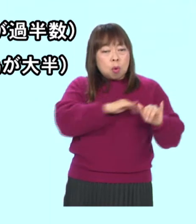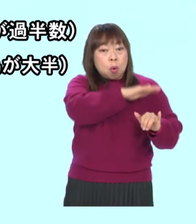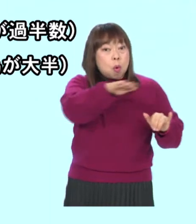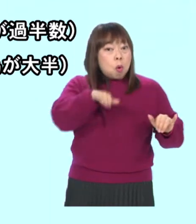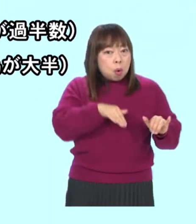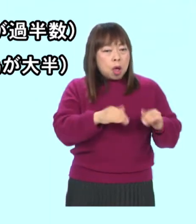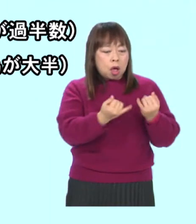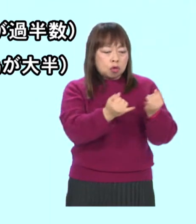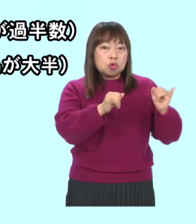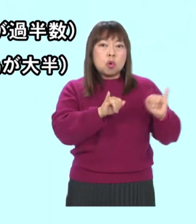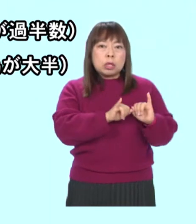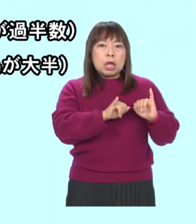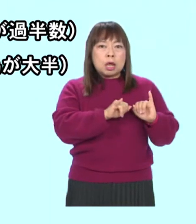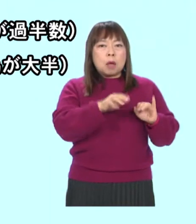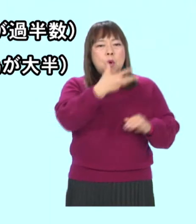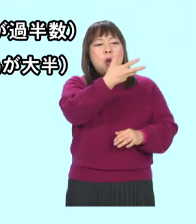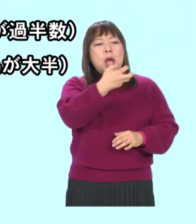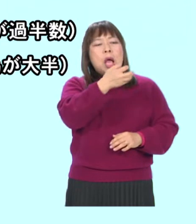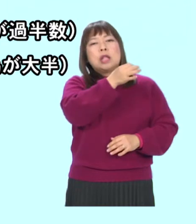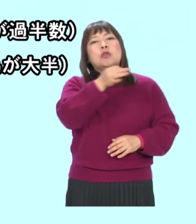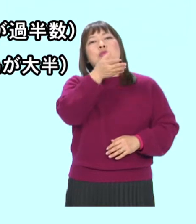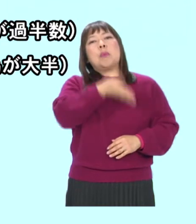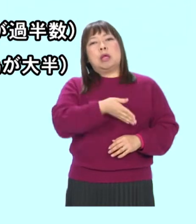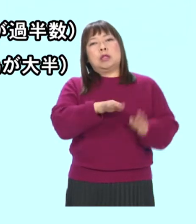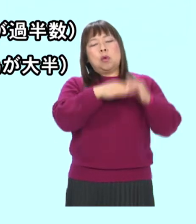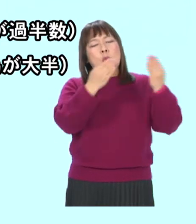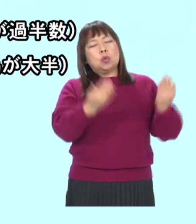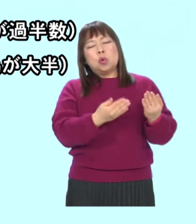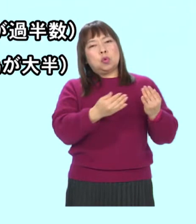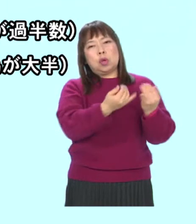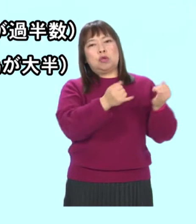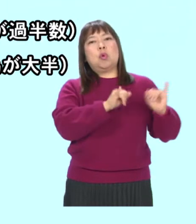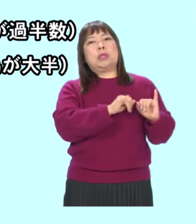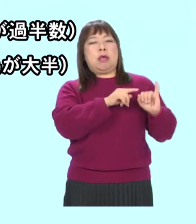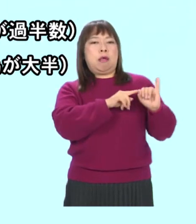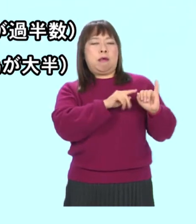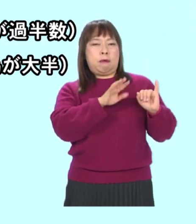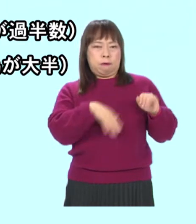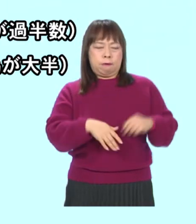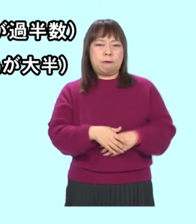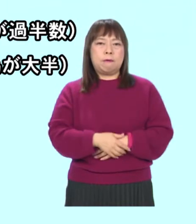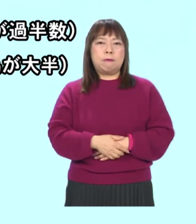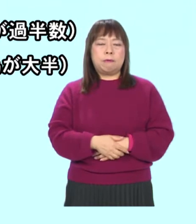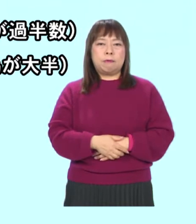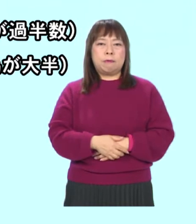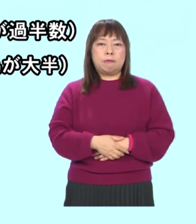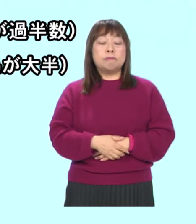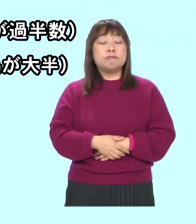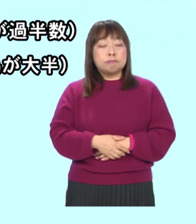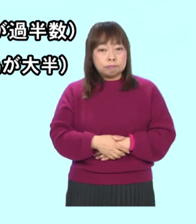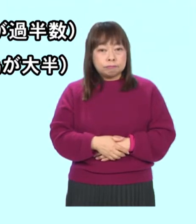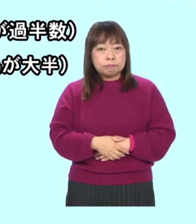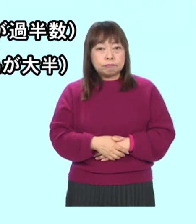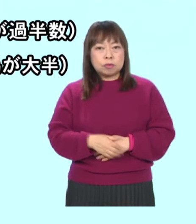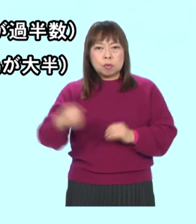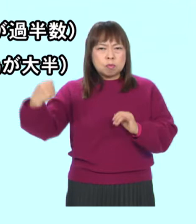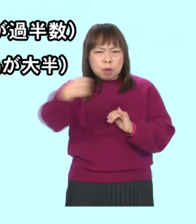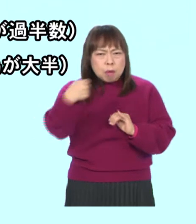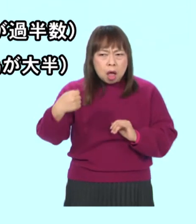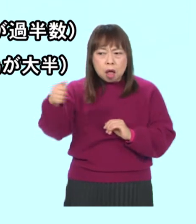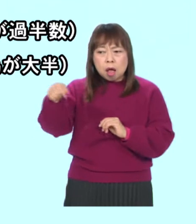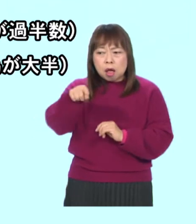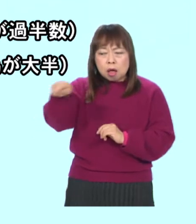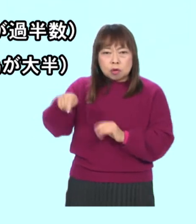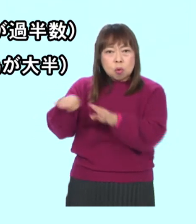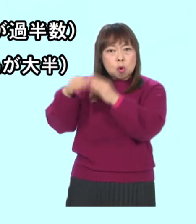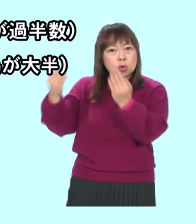が約 80% と大半を占めています。一方、加害者のほとんどは